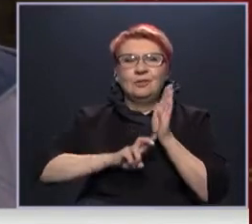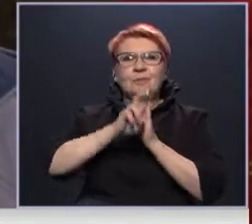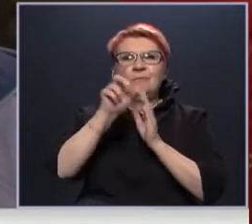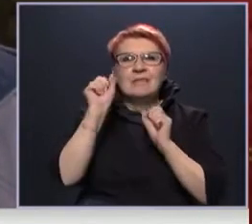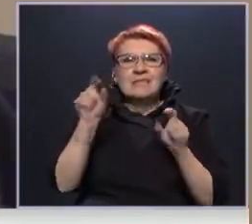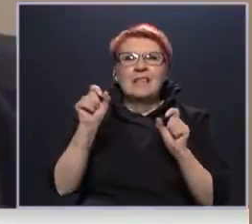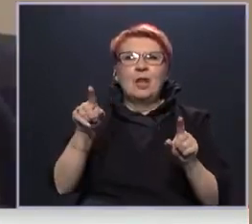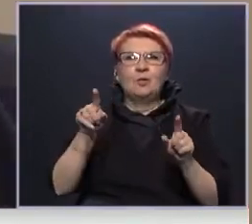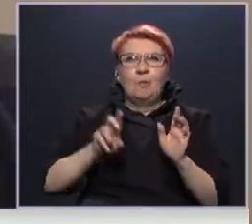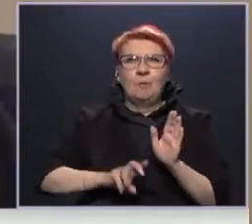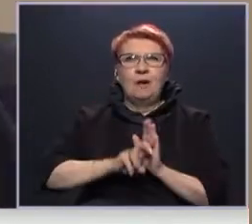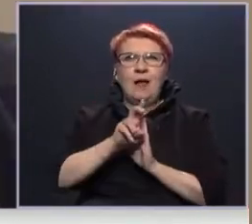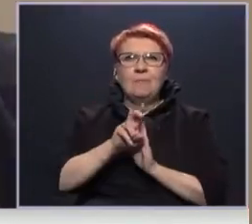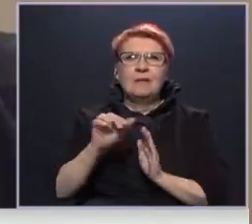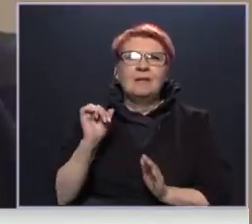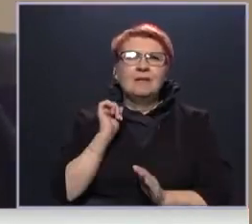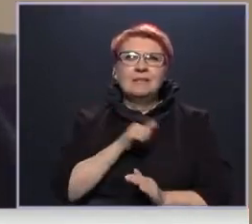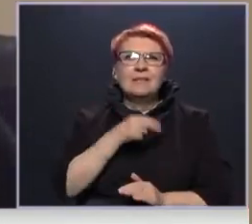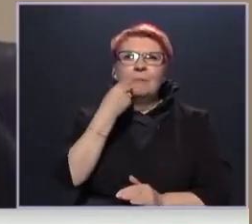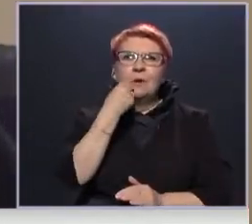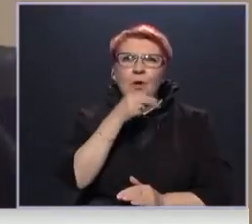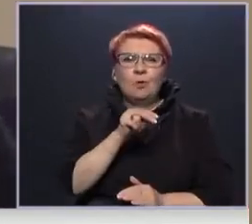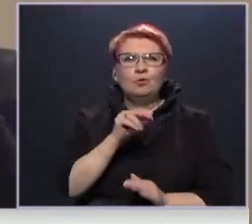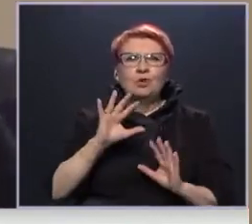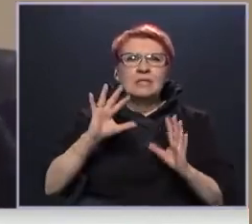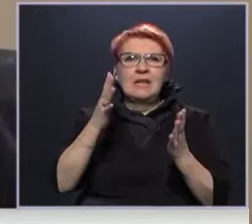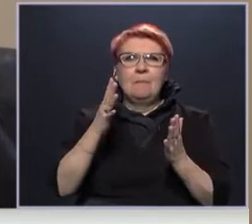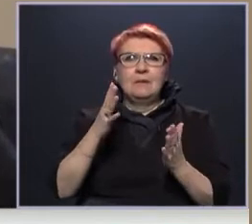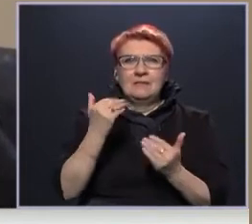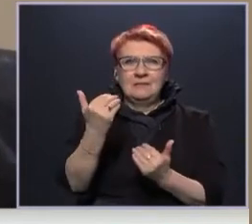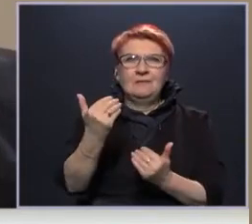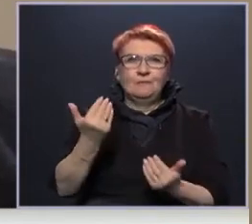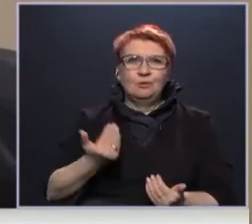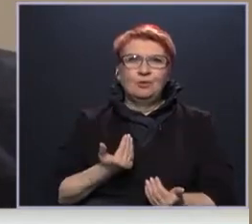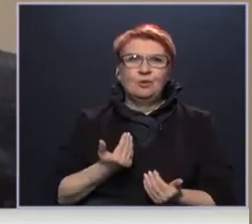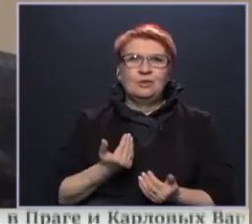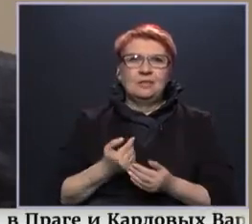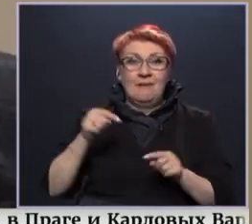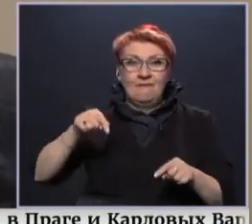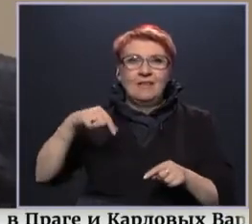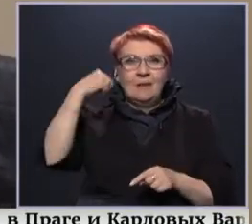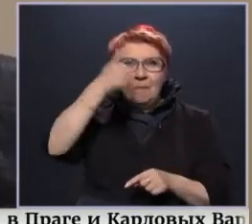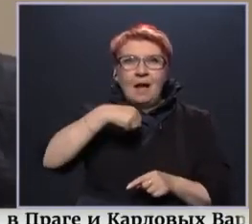золотом храме. Самое лучшее событие моей жизни, как бы, в году.